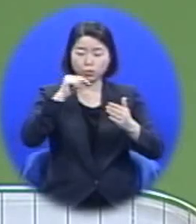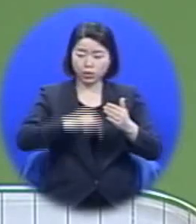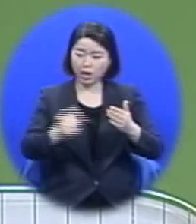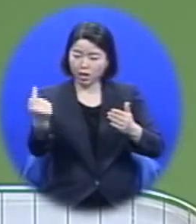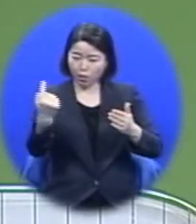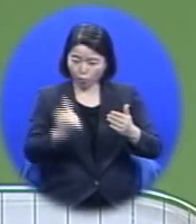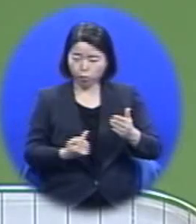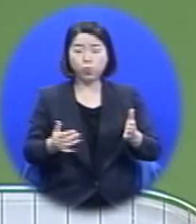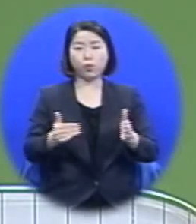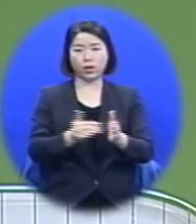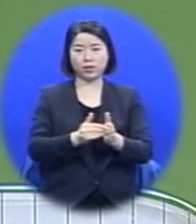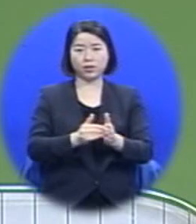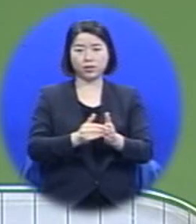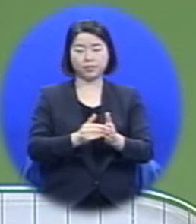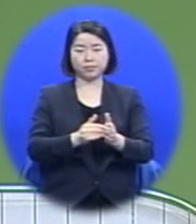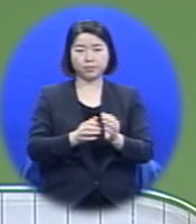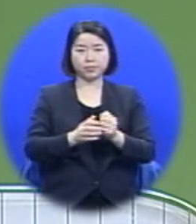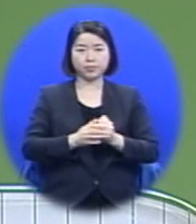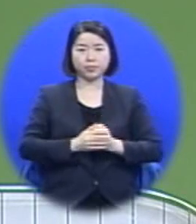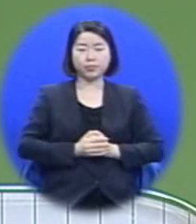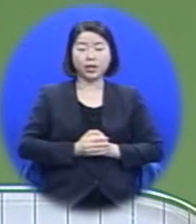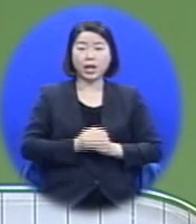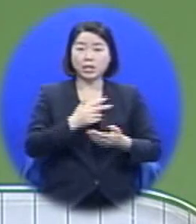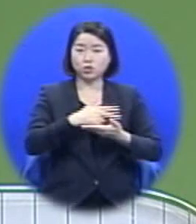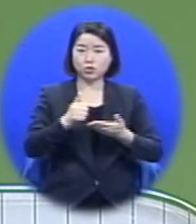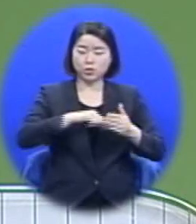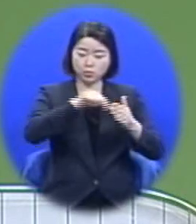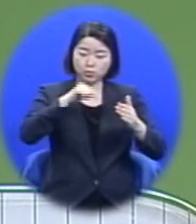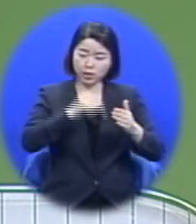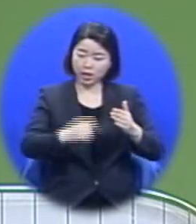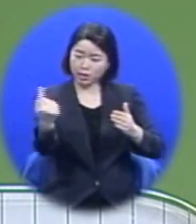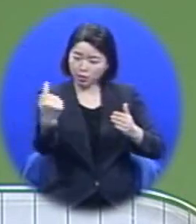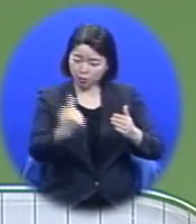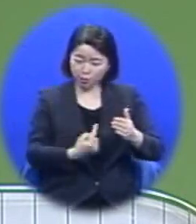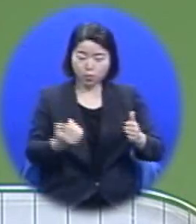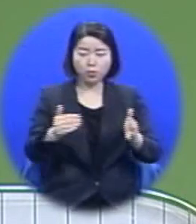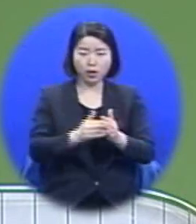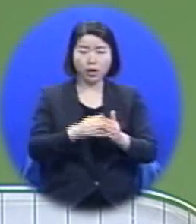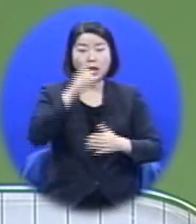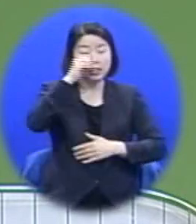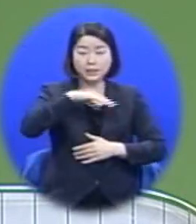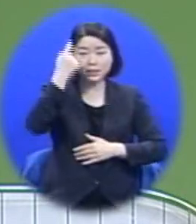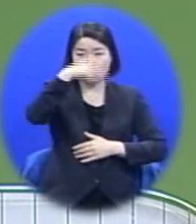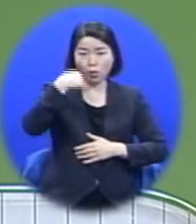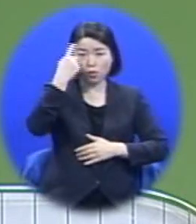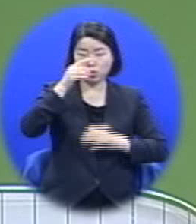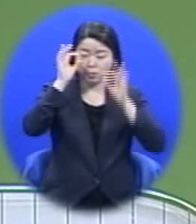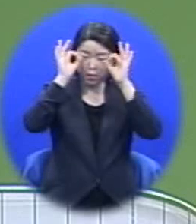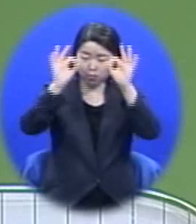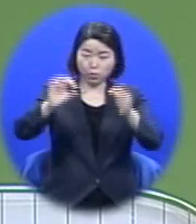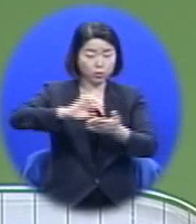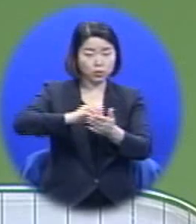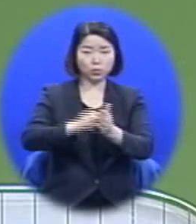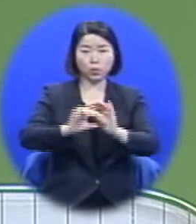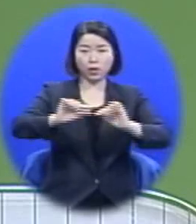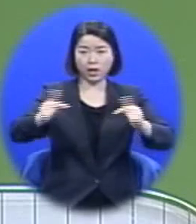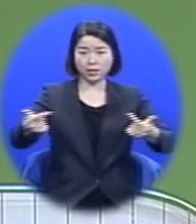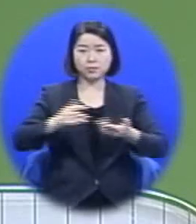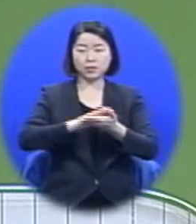오셨다는 이까 주님이 우리 안에 오셨어요 그저 얼굴만 보는 정도가 아닙니다